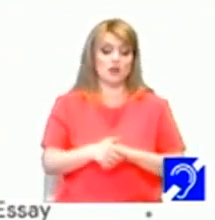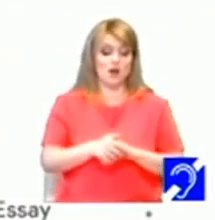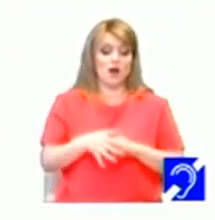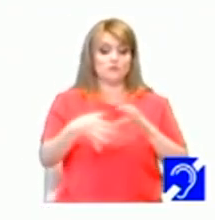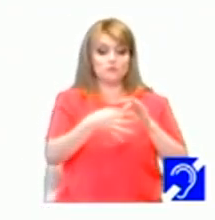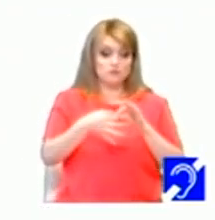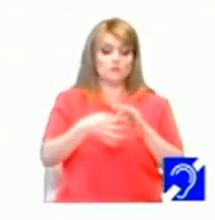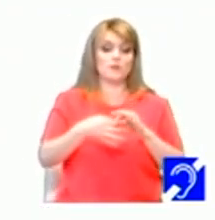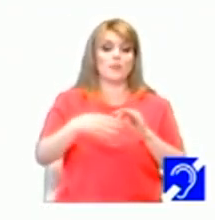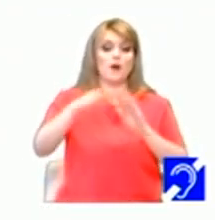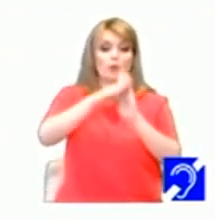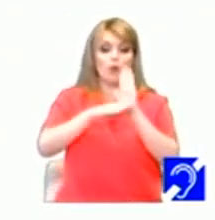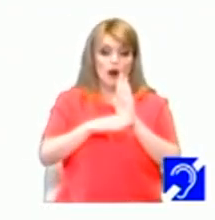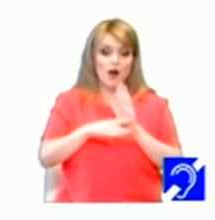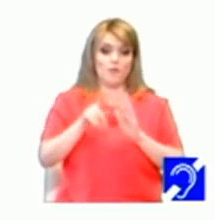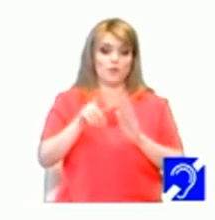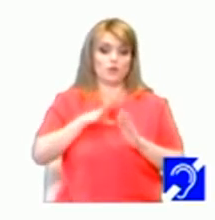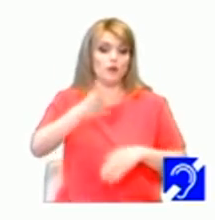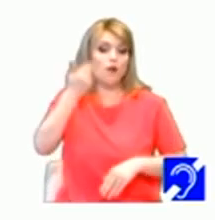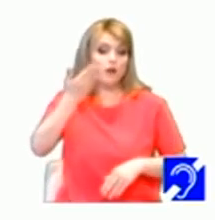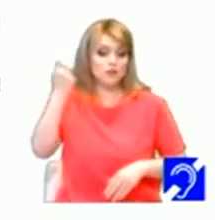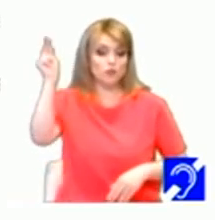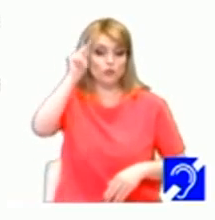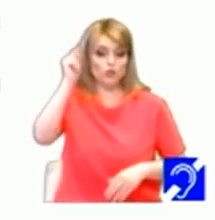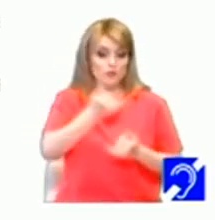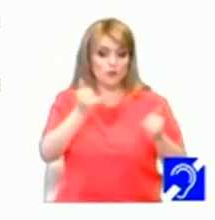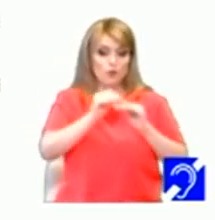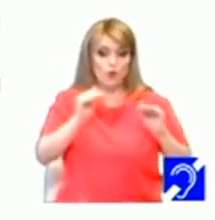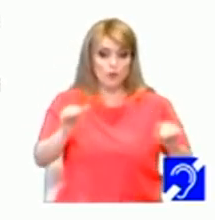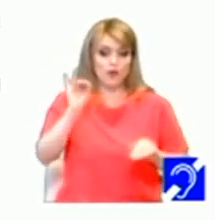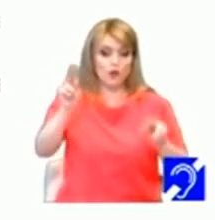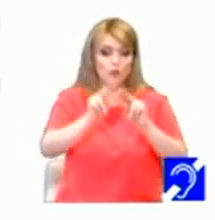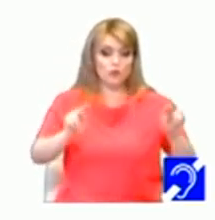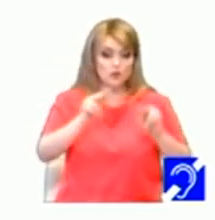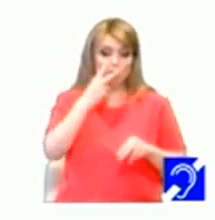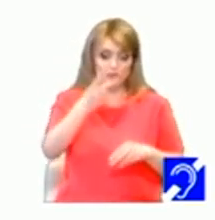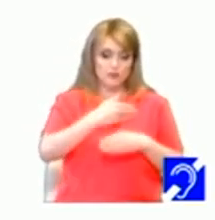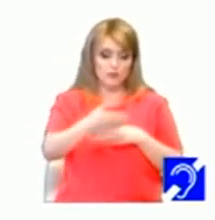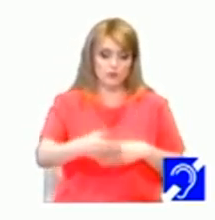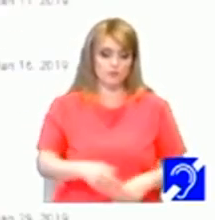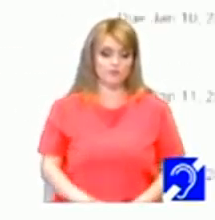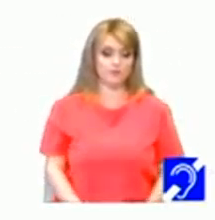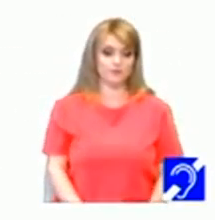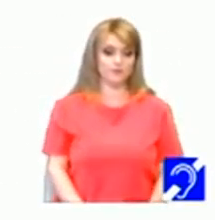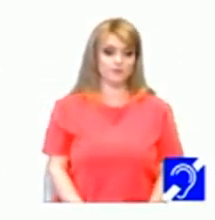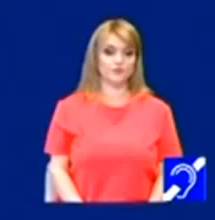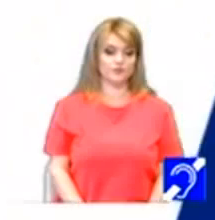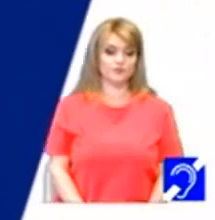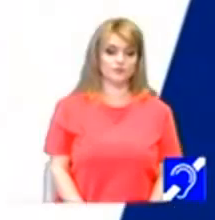dedicată educației. Cum vor beneficia elevii și profesorii basarabeni din această înțelegere, vă arătăm în telejurnal. Fiți alături!